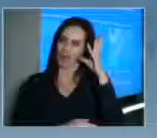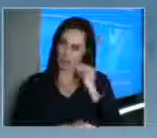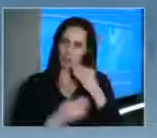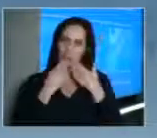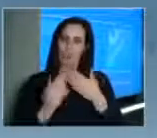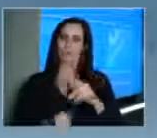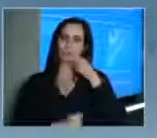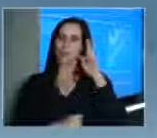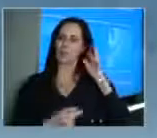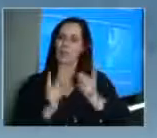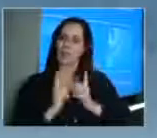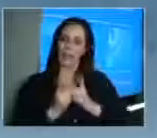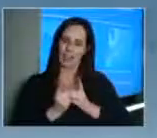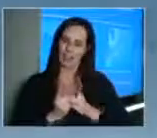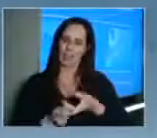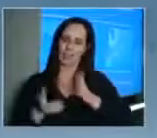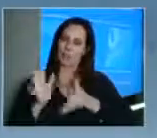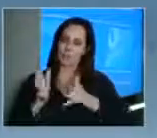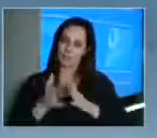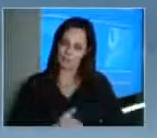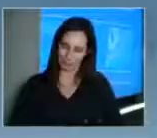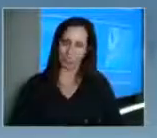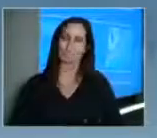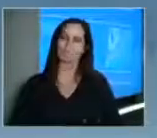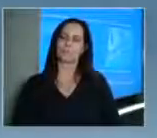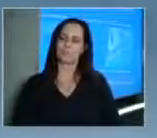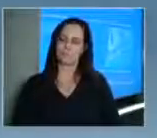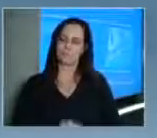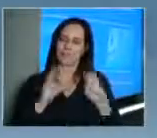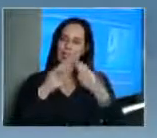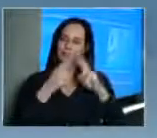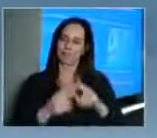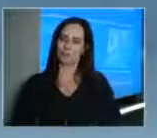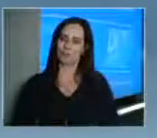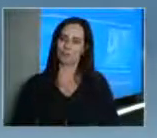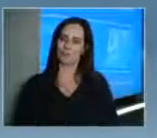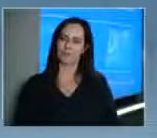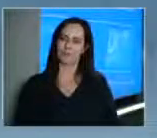מענה, תודה רבה לתמי שמע, על התרגום משפת הסימנים, להתראות.